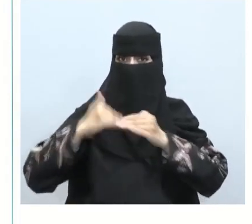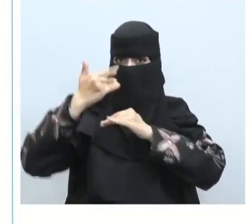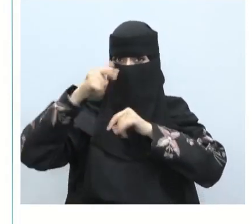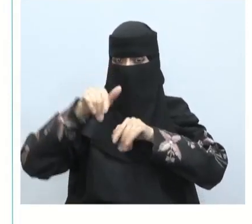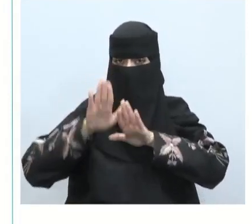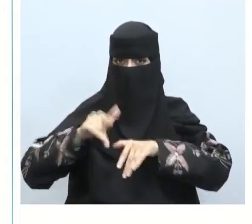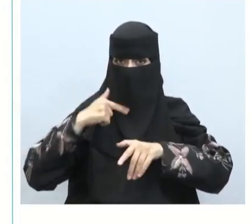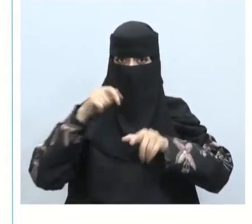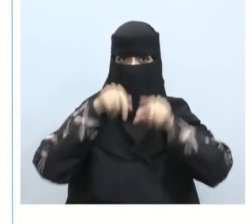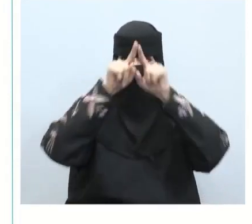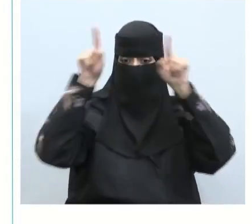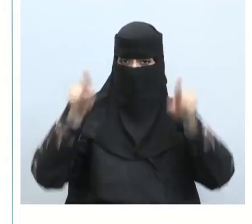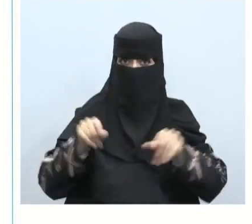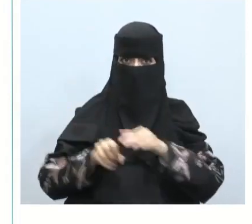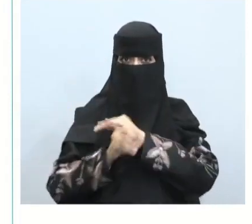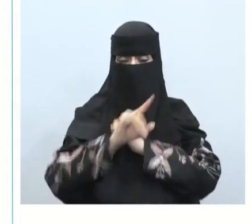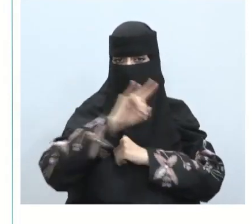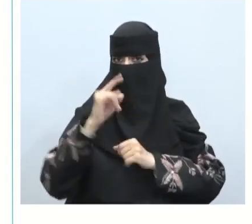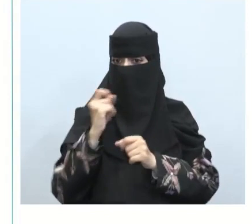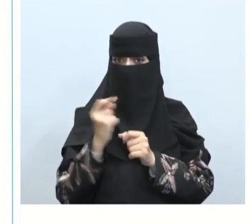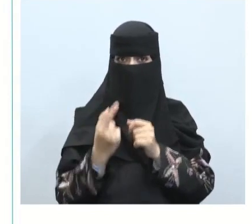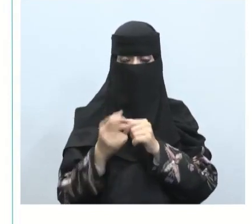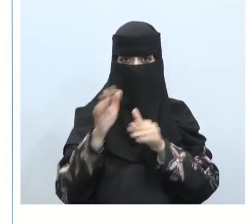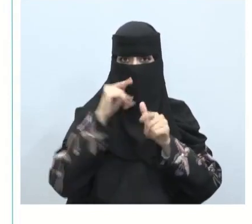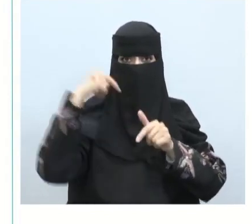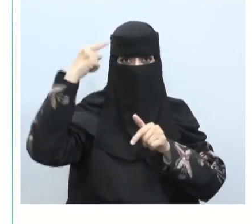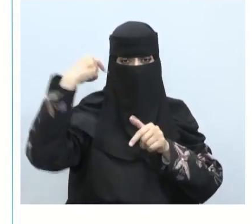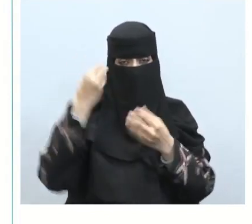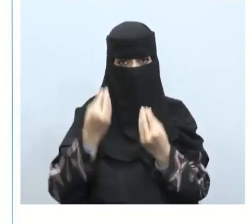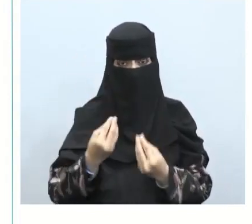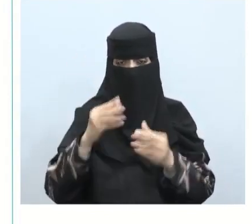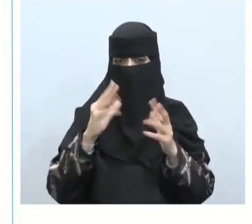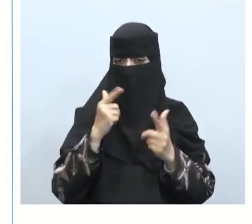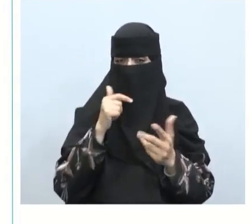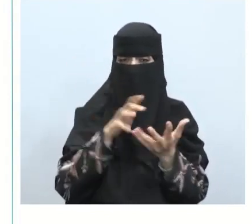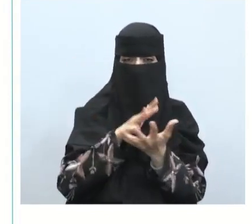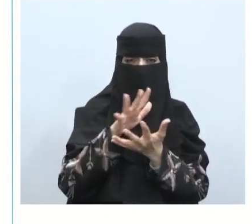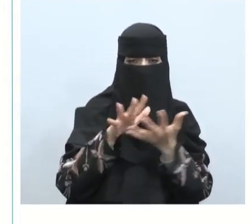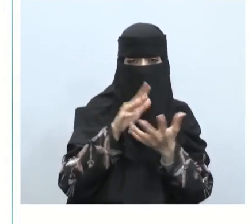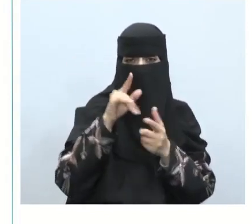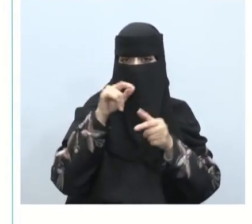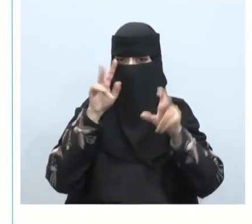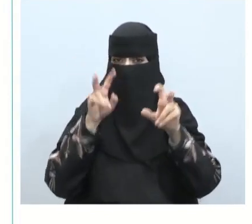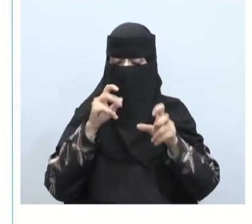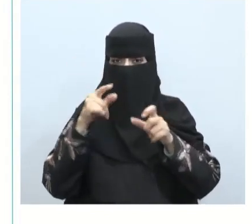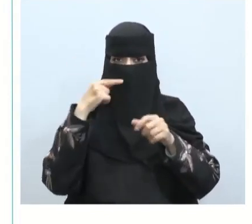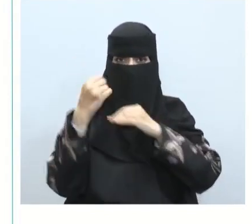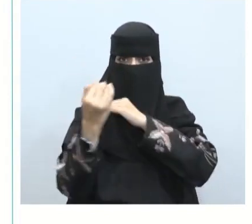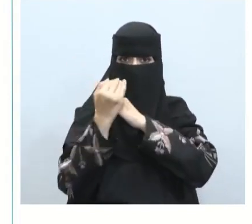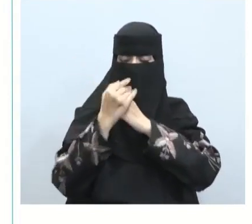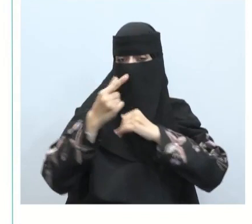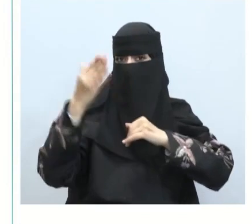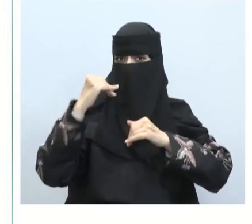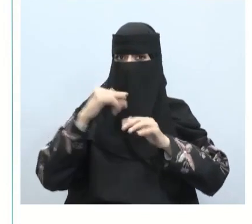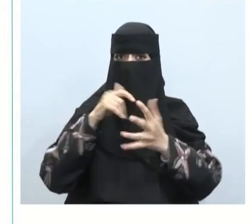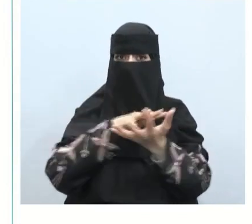يحدث ان الشاشه الحاسب لا تستجيب نفكر قليلا ما هي الحلول التي تعلمناها في درس صيانه